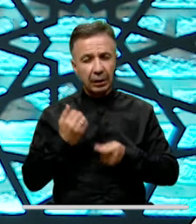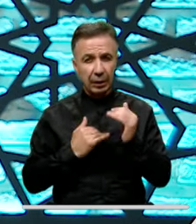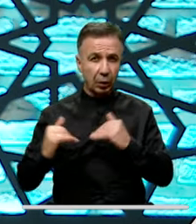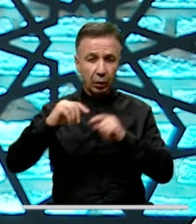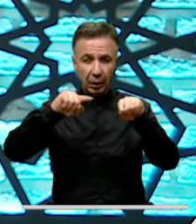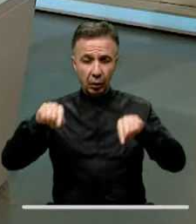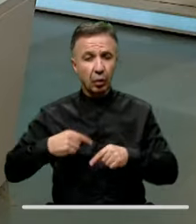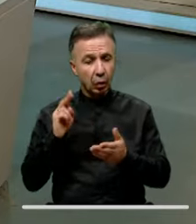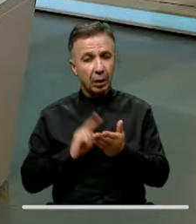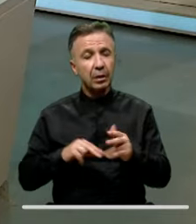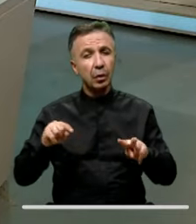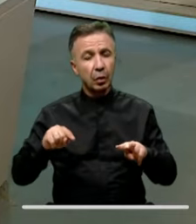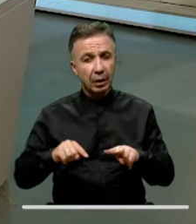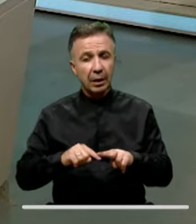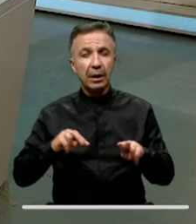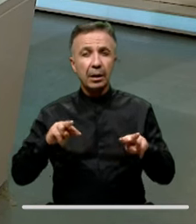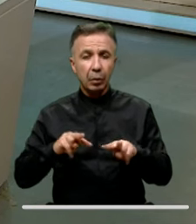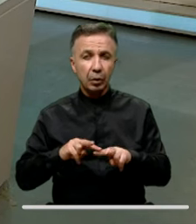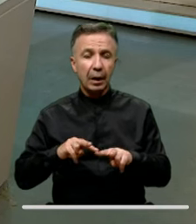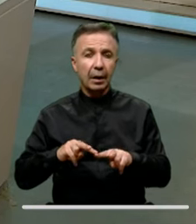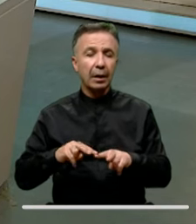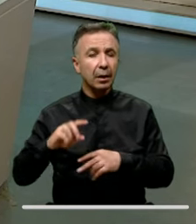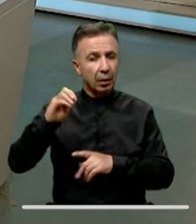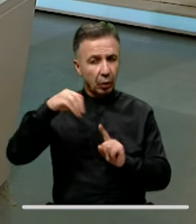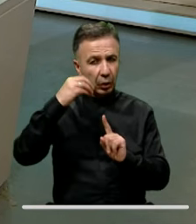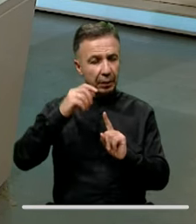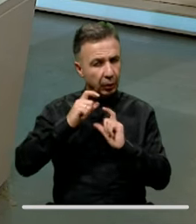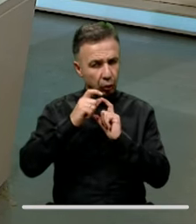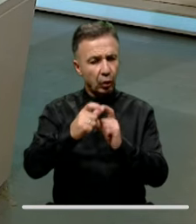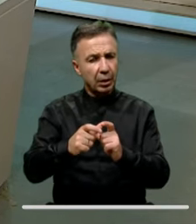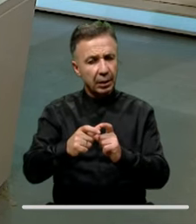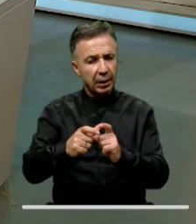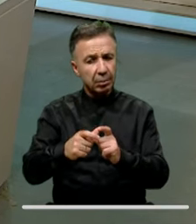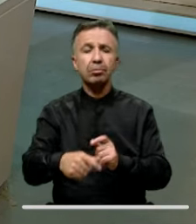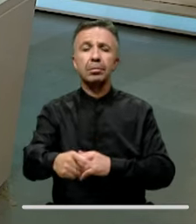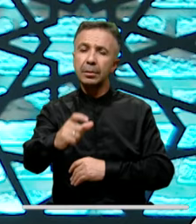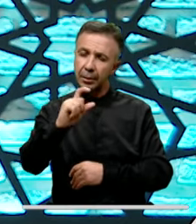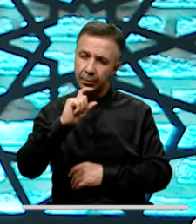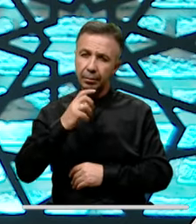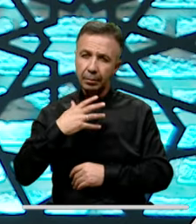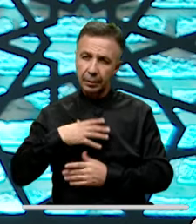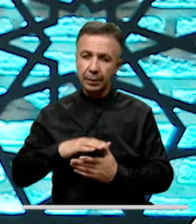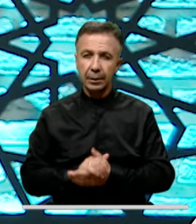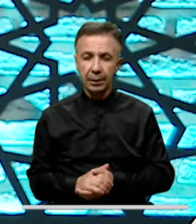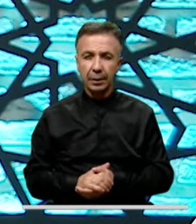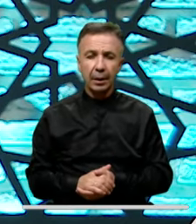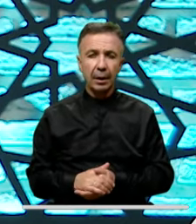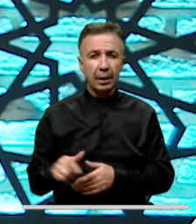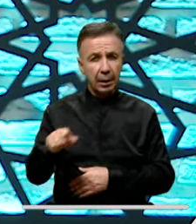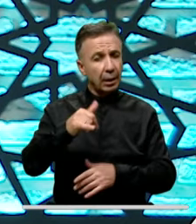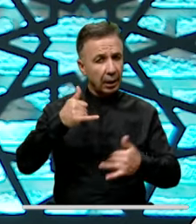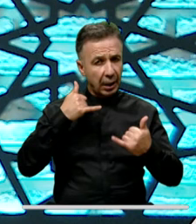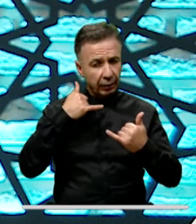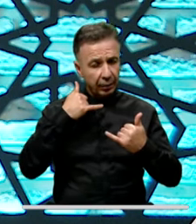Kurulu üyesi Sayın Nurettin Muhtar Acar'a yönelteceğiz ve kendisinden cevaplarını istirham edeceğiz. Sizler de telefon